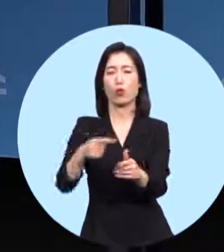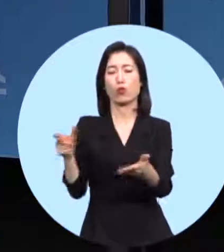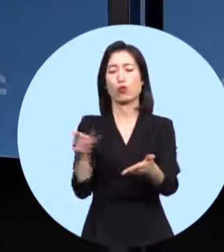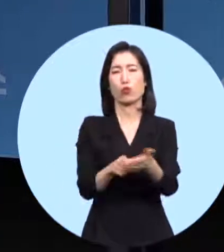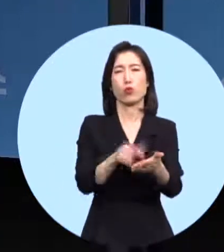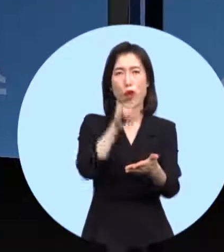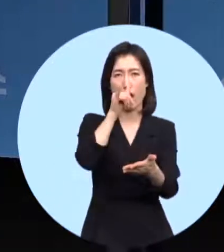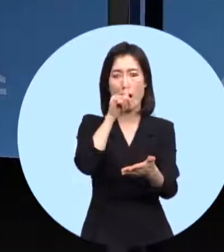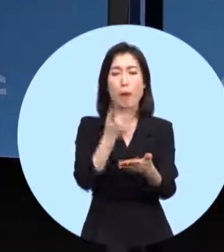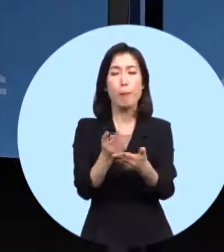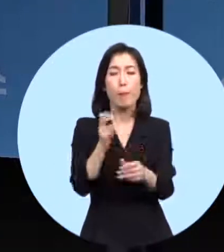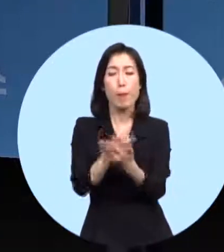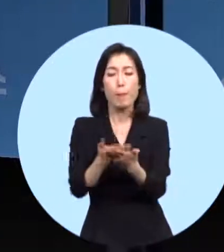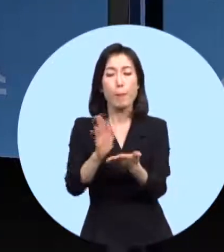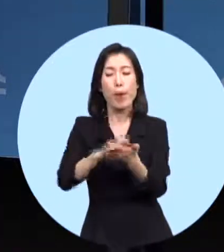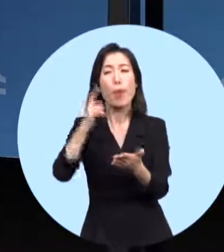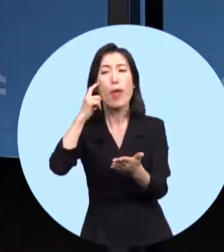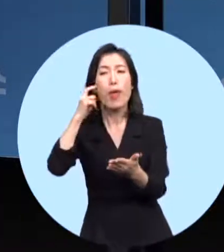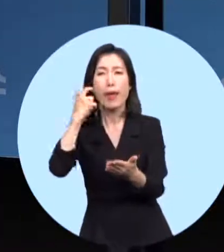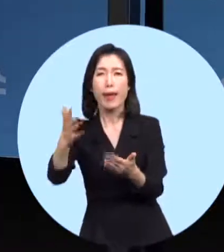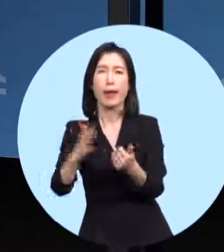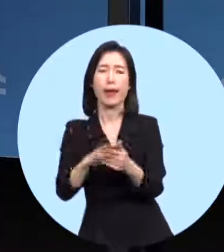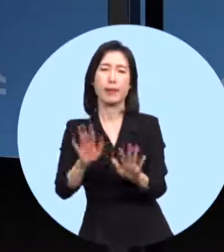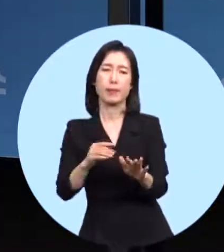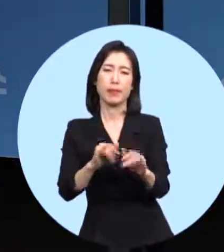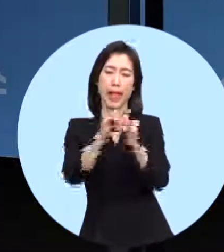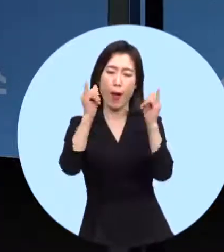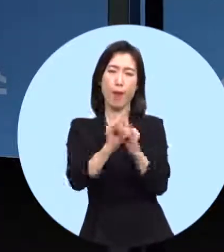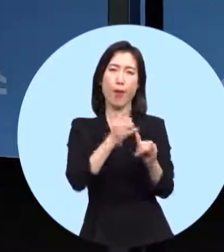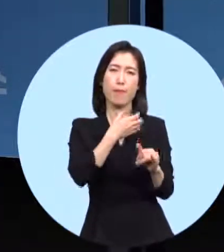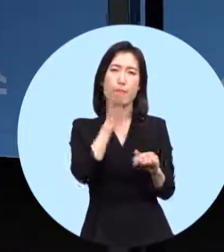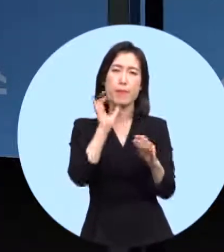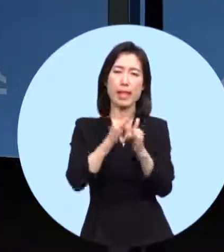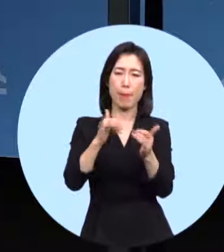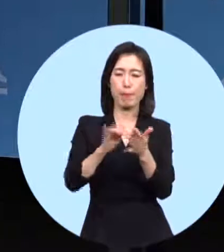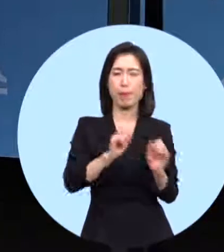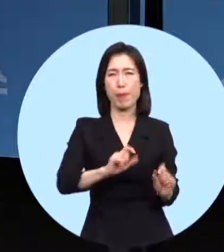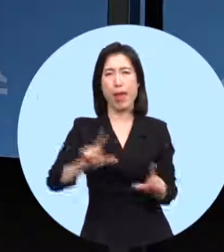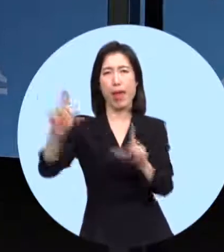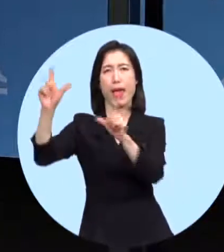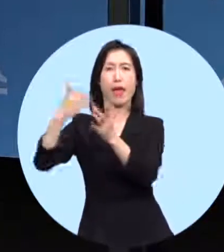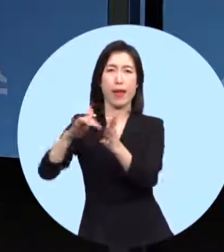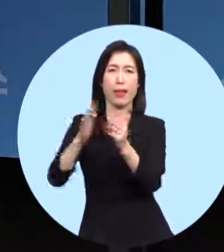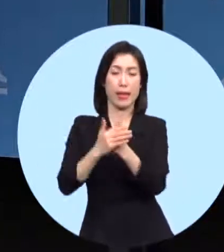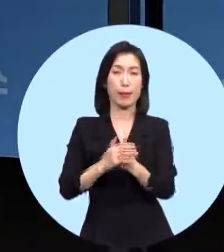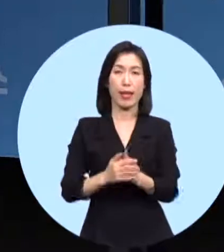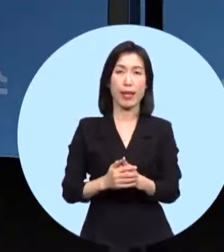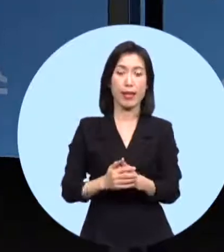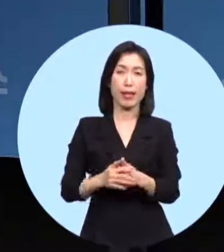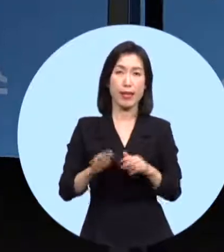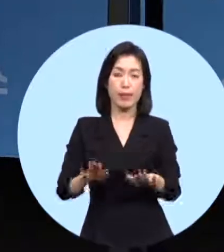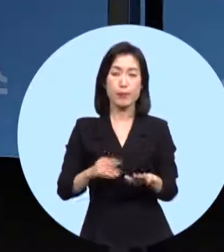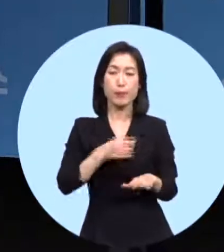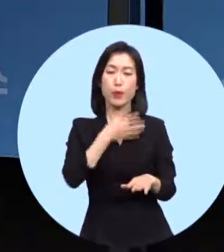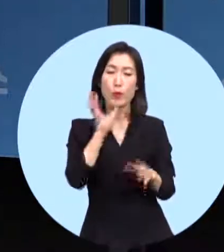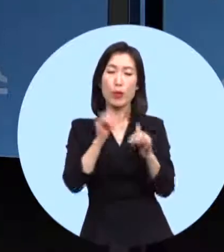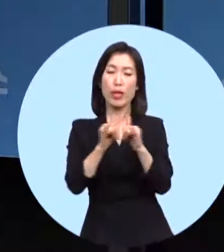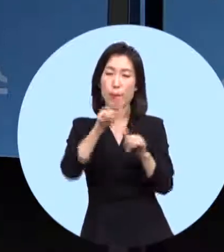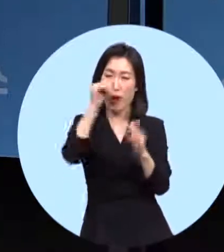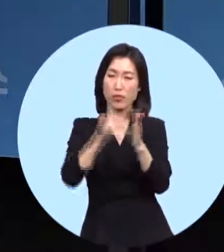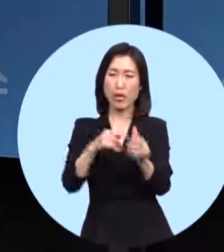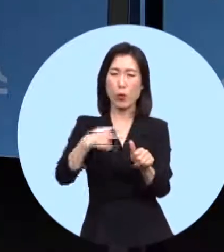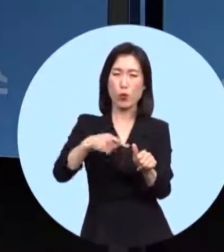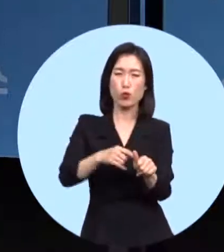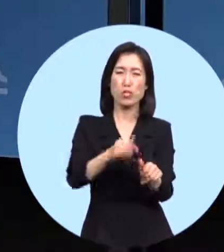개정 이유를 보면요. 고령화가 심화되기 때문에 현재 단편적으로 이루어지고 있는 노인